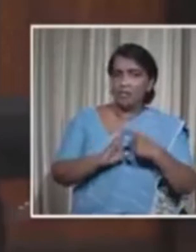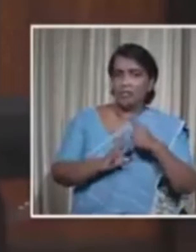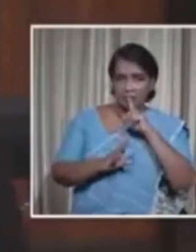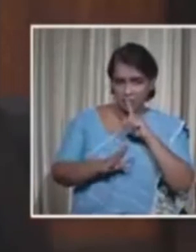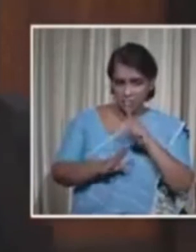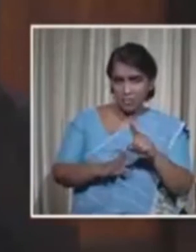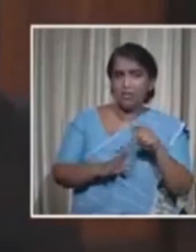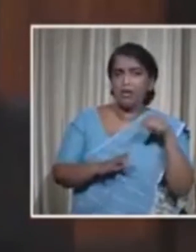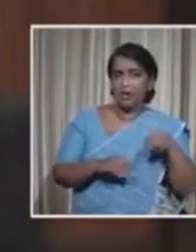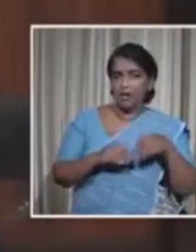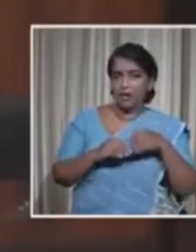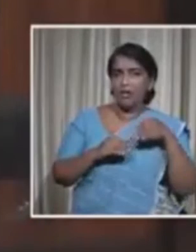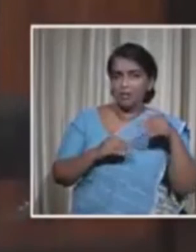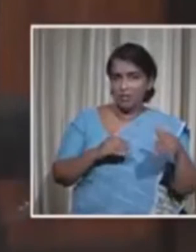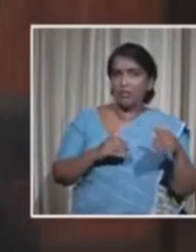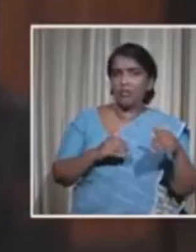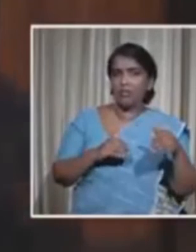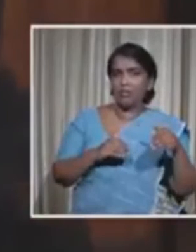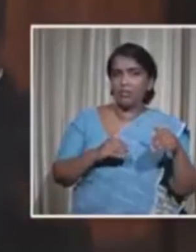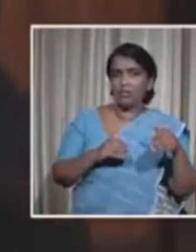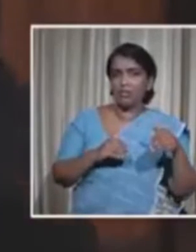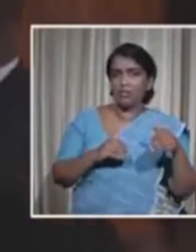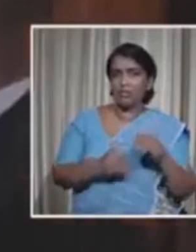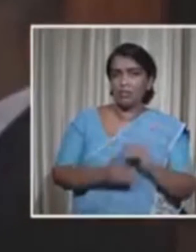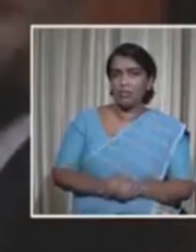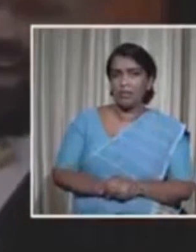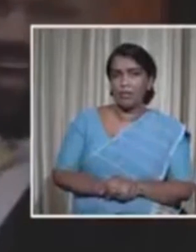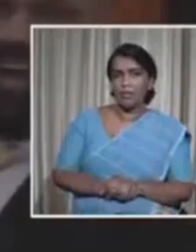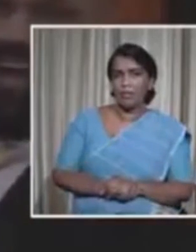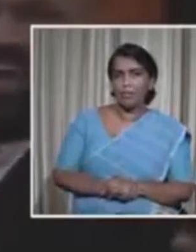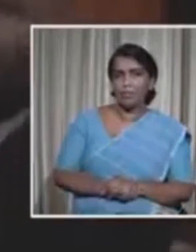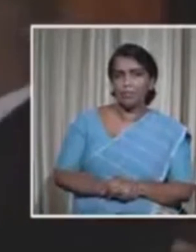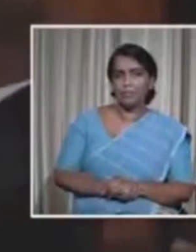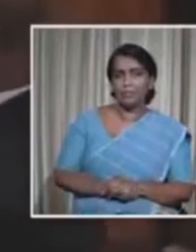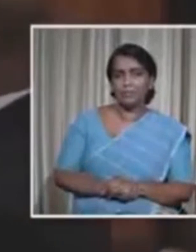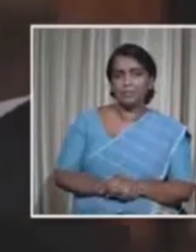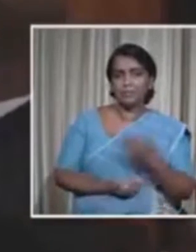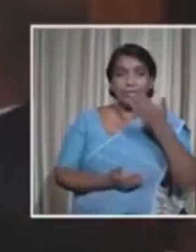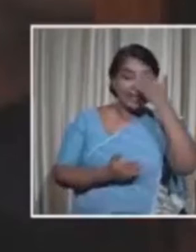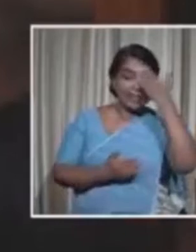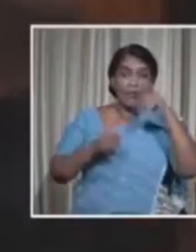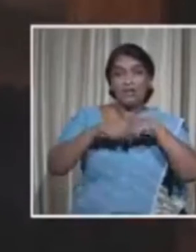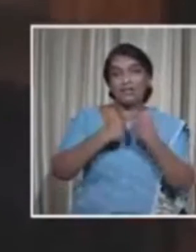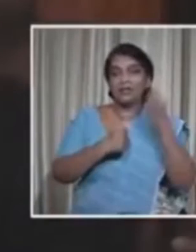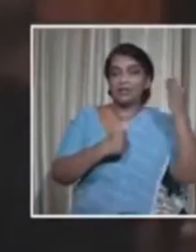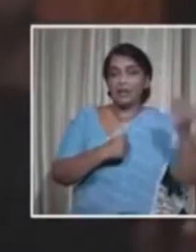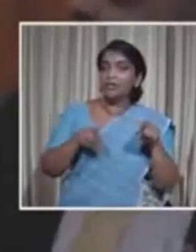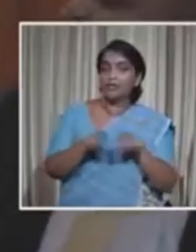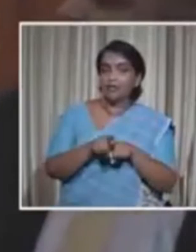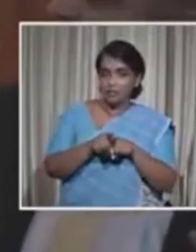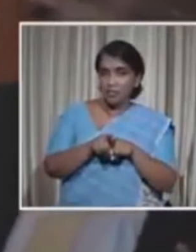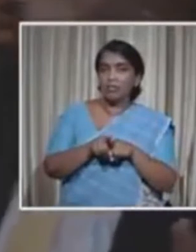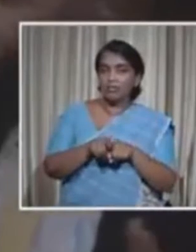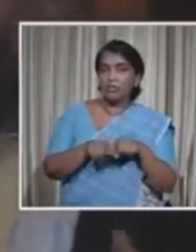சபையில் உரையாற்றினார். இதன்போது சாணக்கியன் எம்பி எழுந்து அவருக்கு 5000 ரூபாய் பணத்தாளை வழங்கினார்.